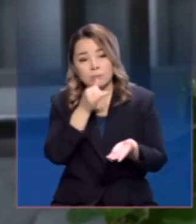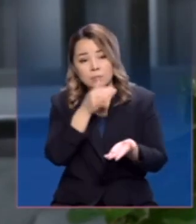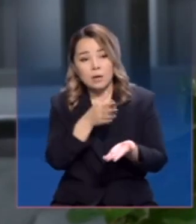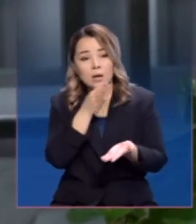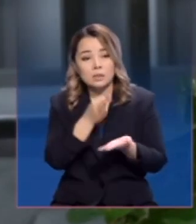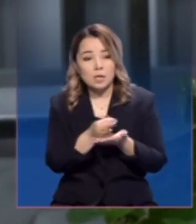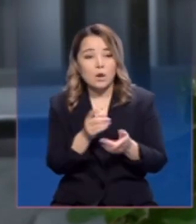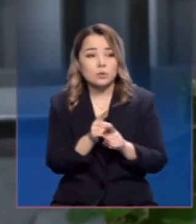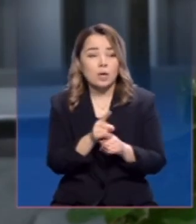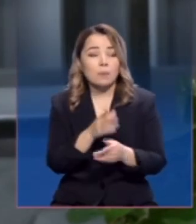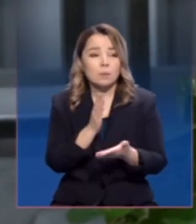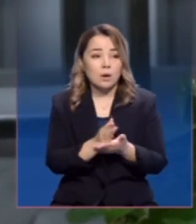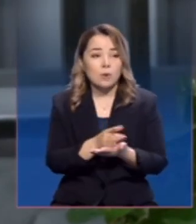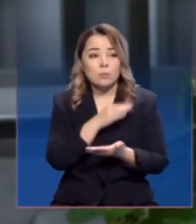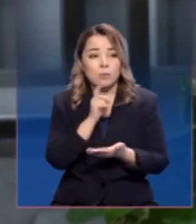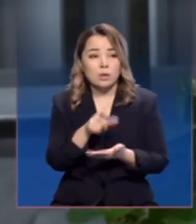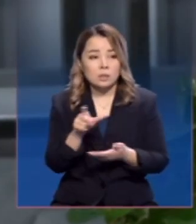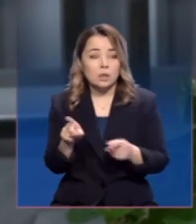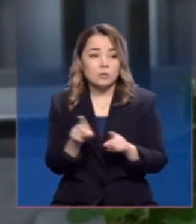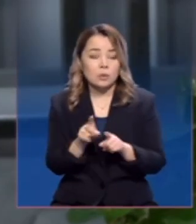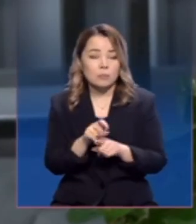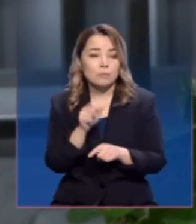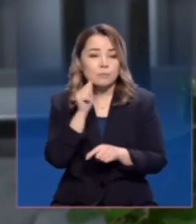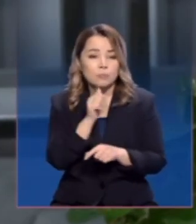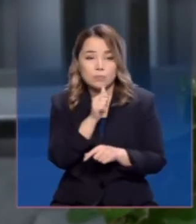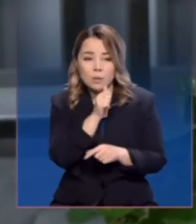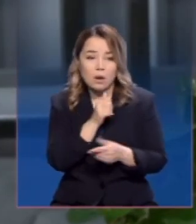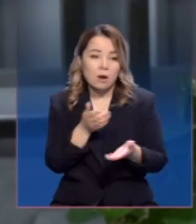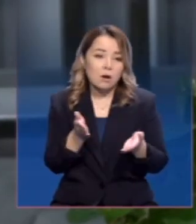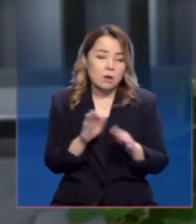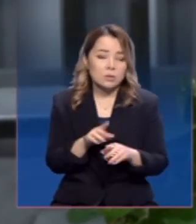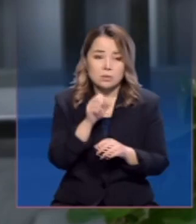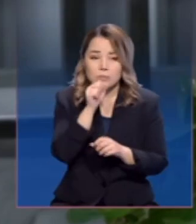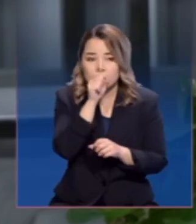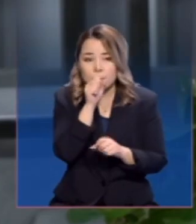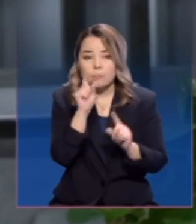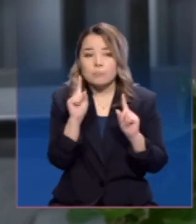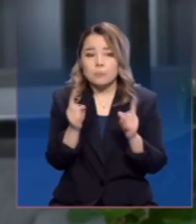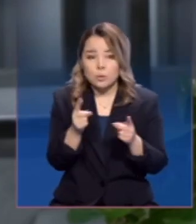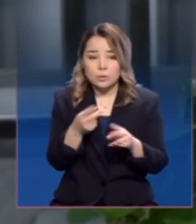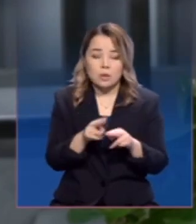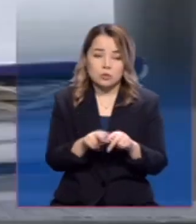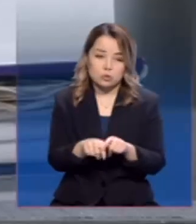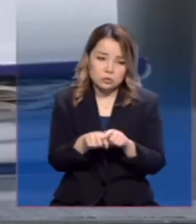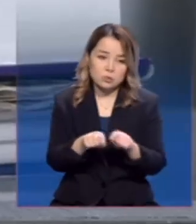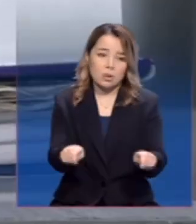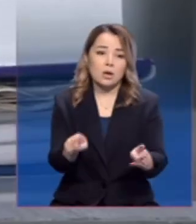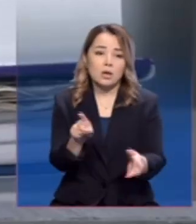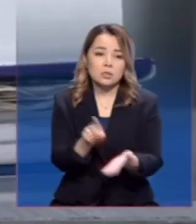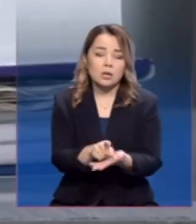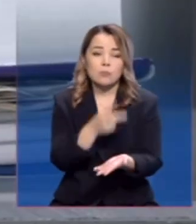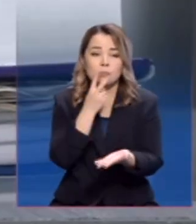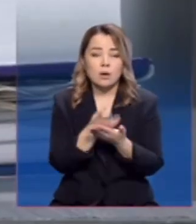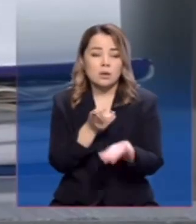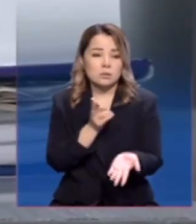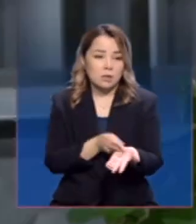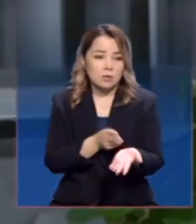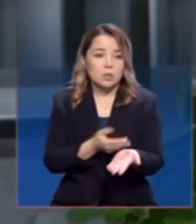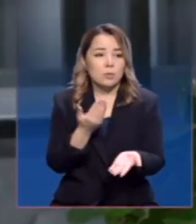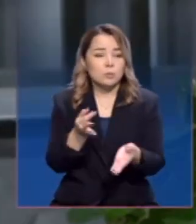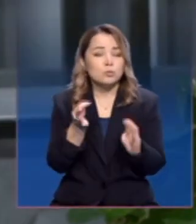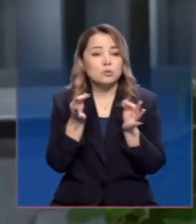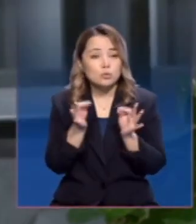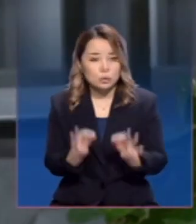соны жауапкершілік бар деп көп бермей, көп әйел жазбайды. Негізінде ол да дұрыс емес. Себебі тергеуші дұрыс